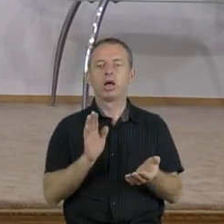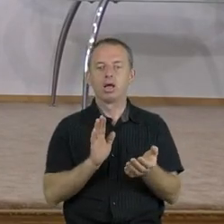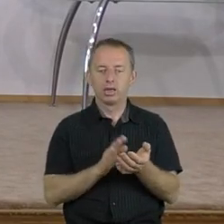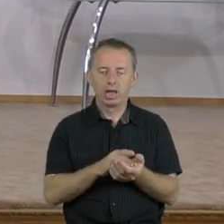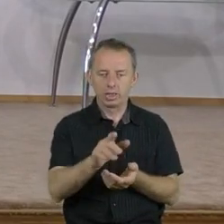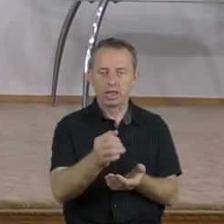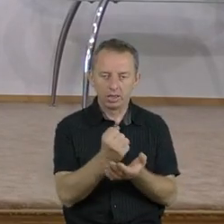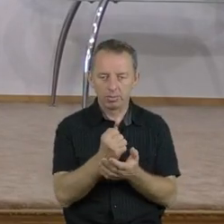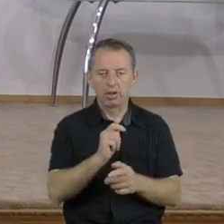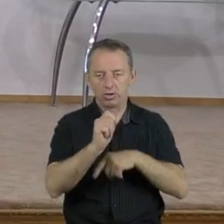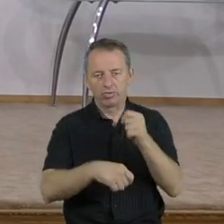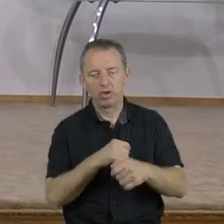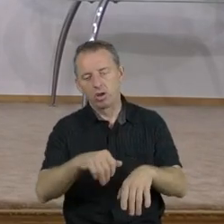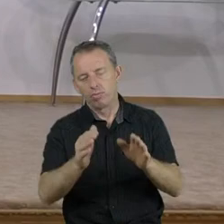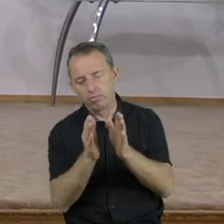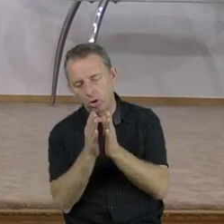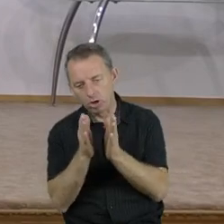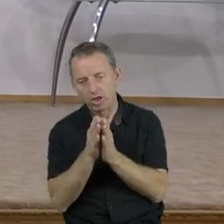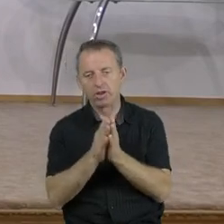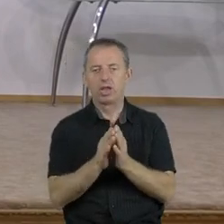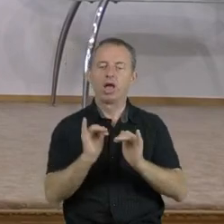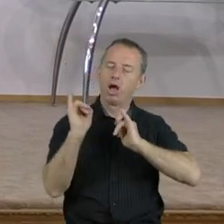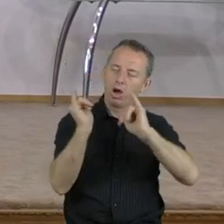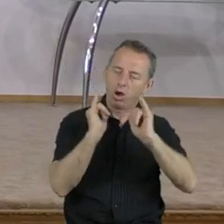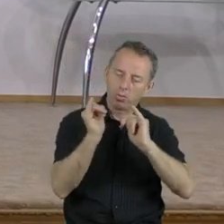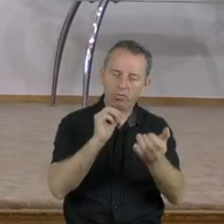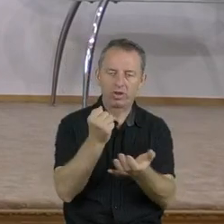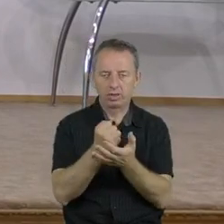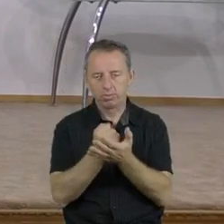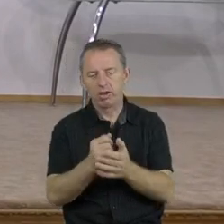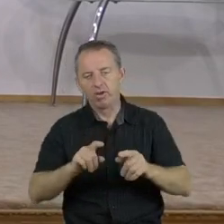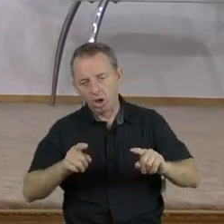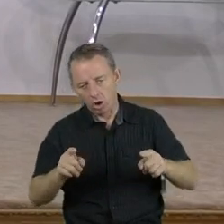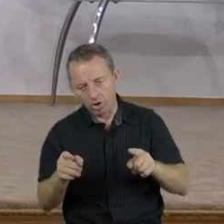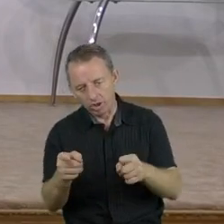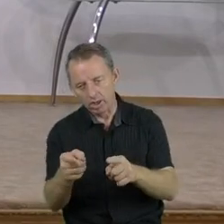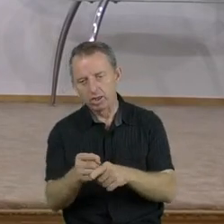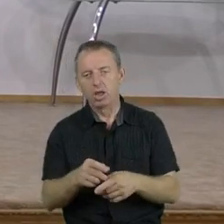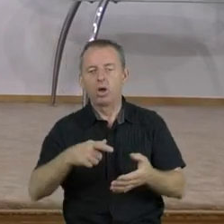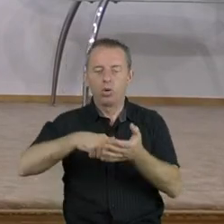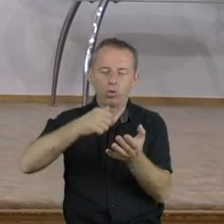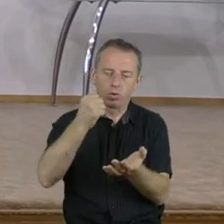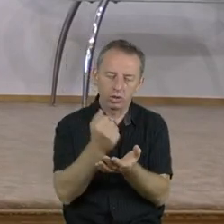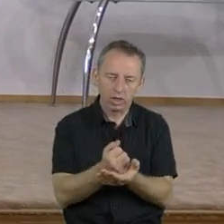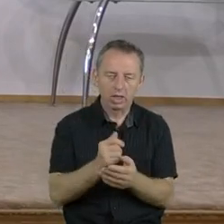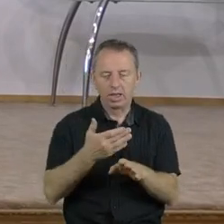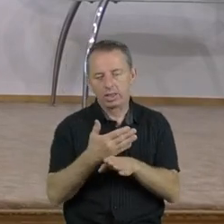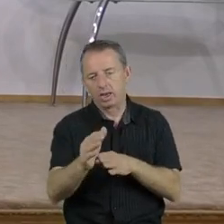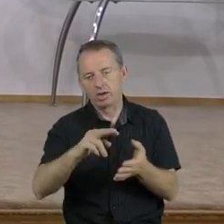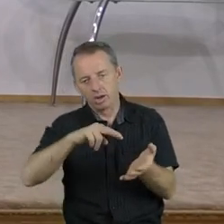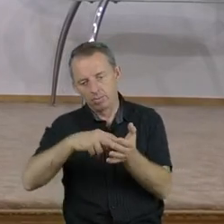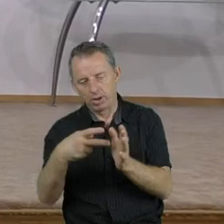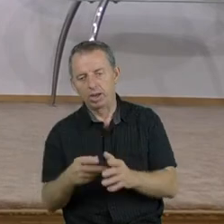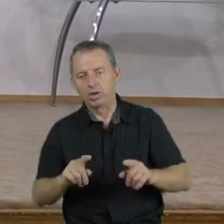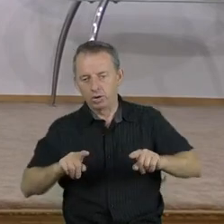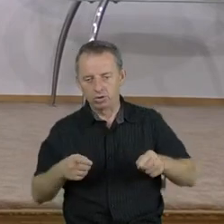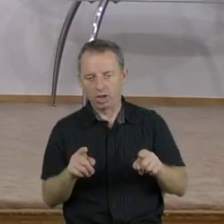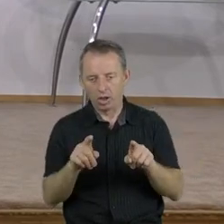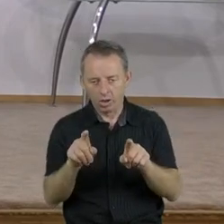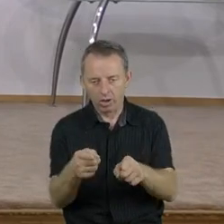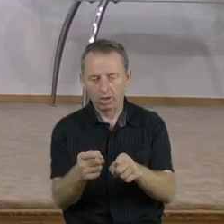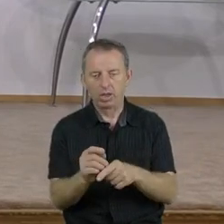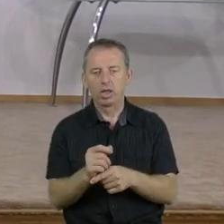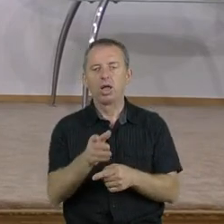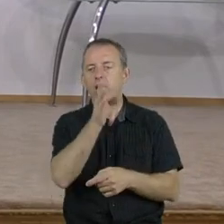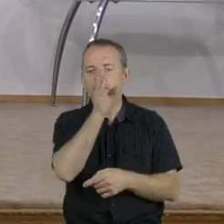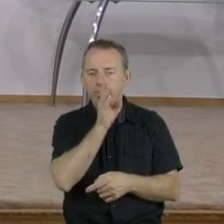sprawy związane z modlitwą, z omówieniem spraw organizacyjnych, z ustaleniem dalszego planu działania, bo misja też